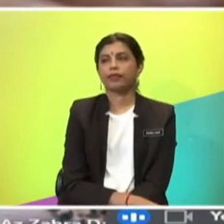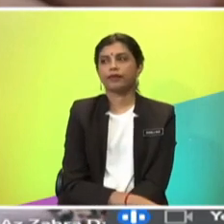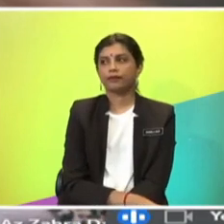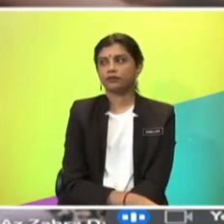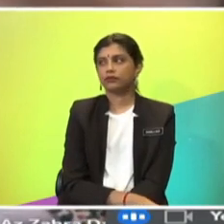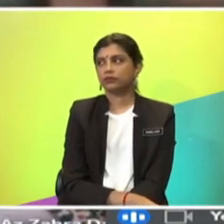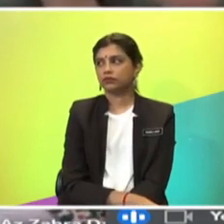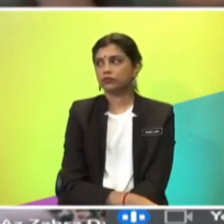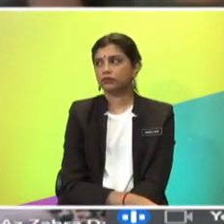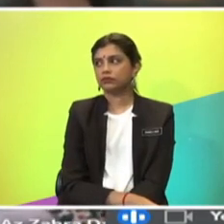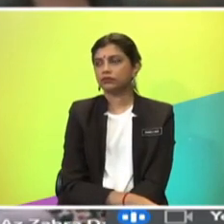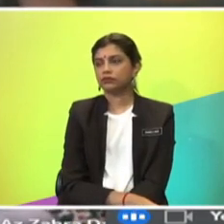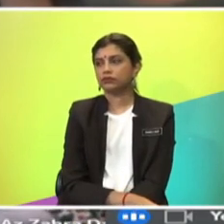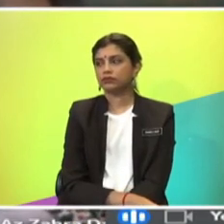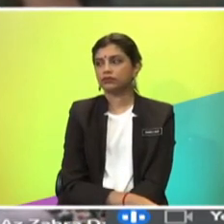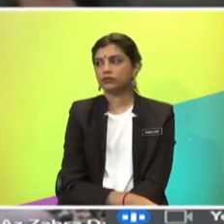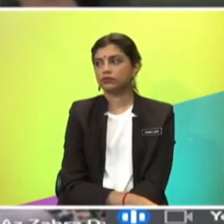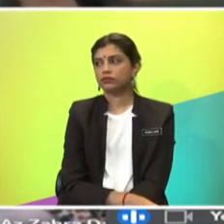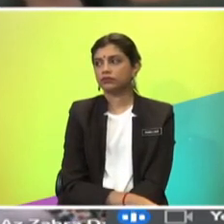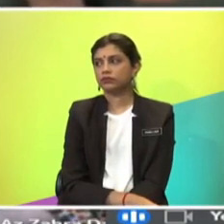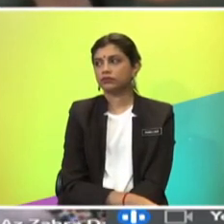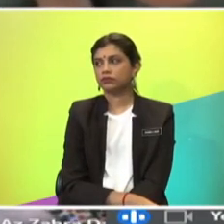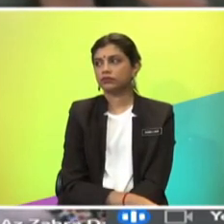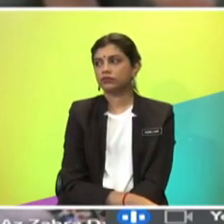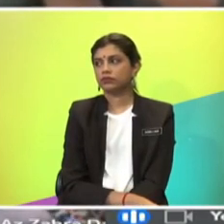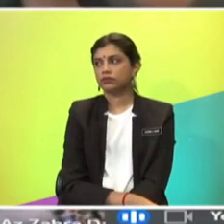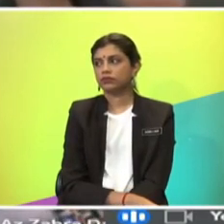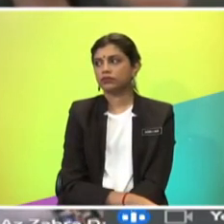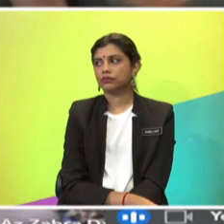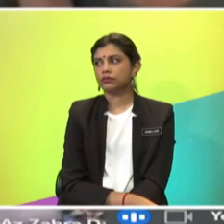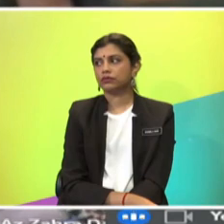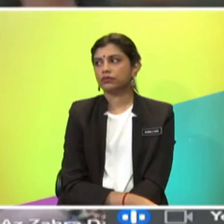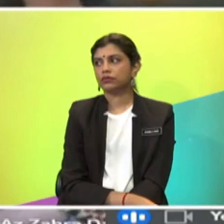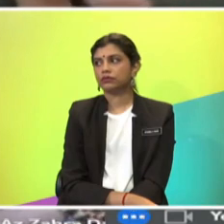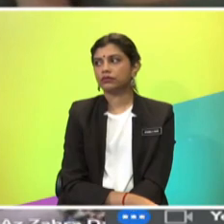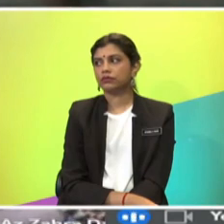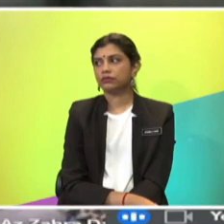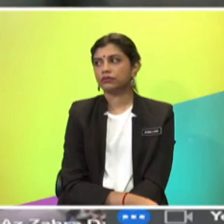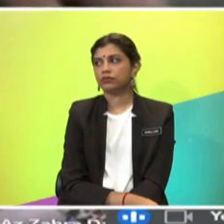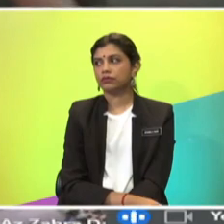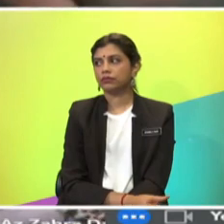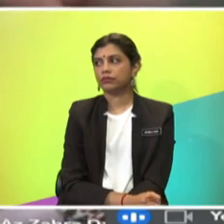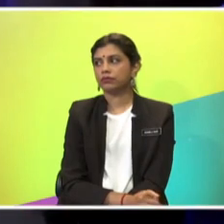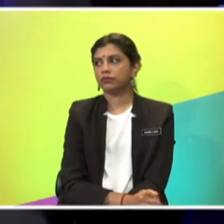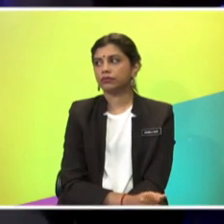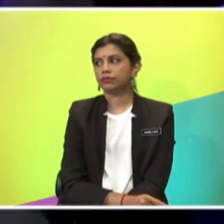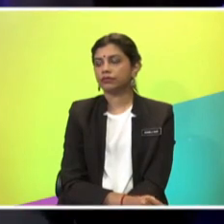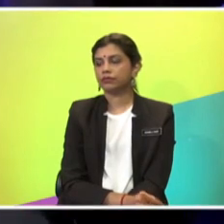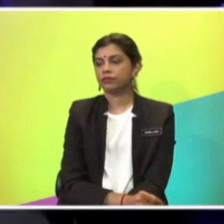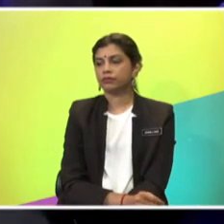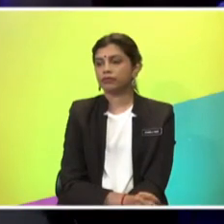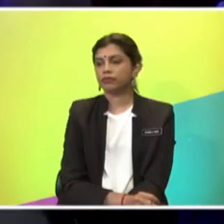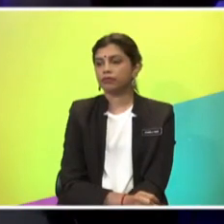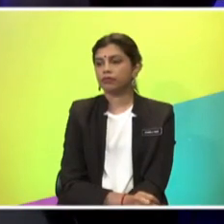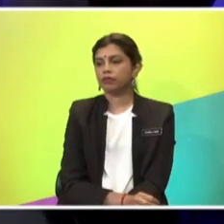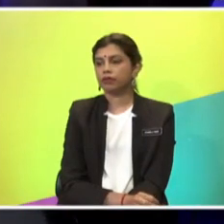jawapan yang cikgu mereka pilih sendiri tadi. Betul. Sebenarnya bukan cikgu bagi, tapi mereka pilih sendiri set kelengkapan perabot